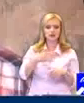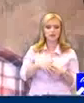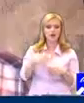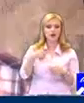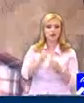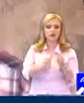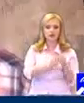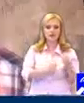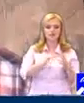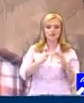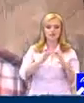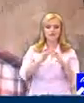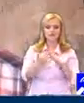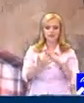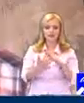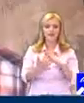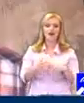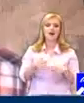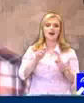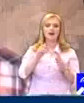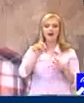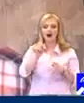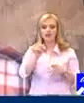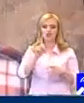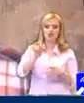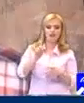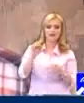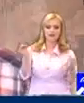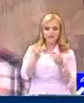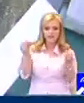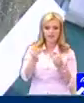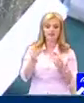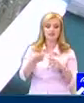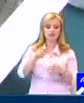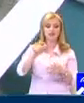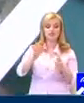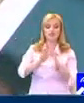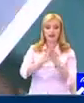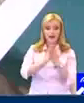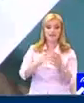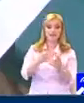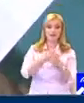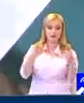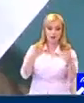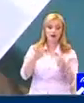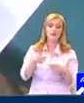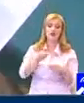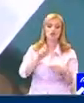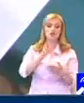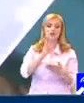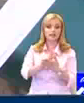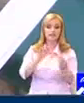are ceva atractiv. Iată, acest ghid anume se plasează pe toate punctele forte care le are un raion.